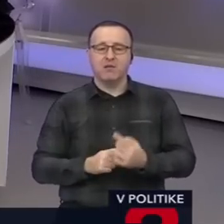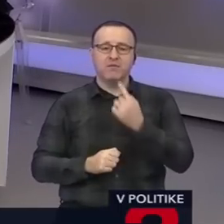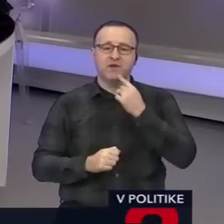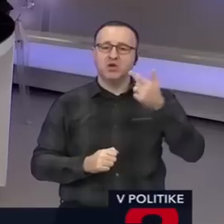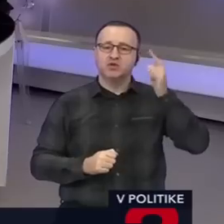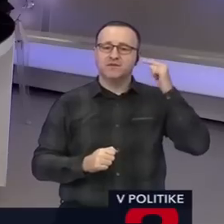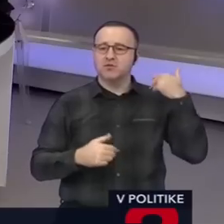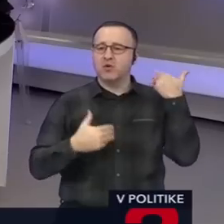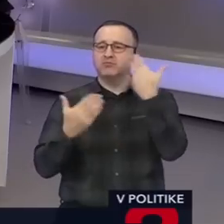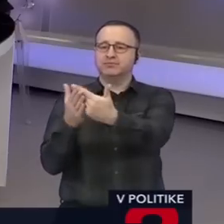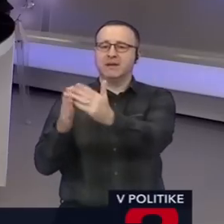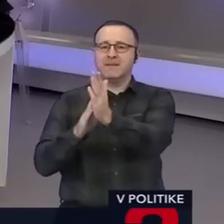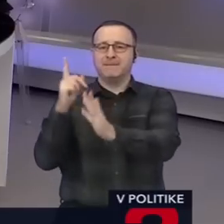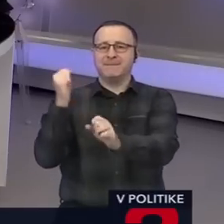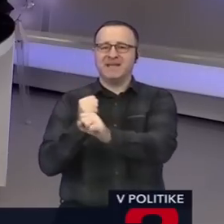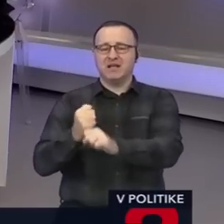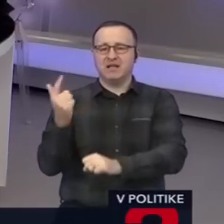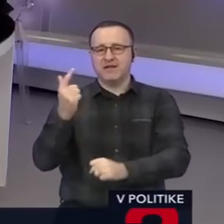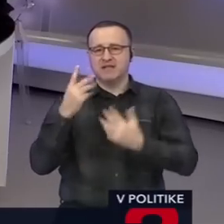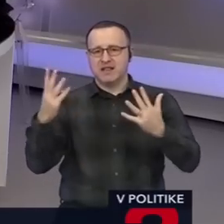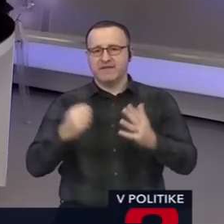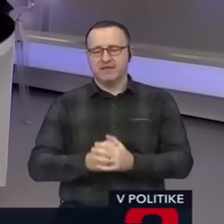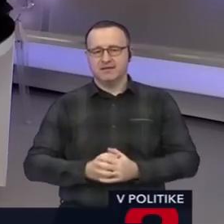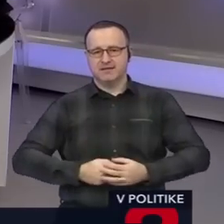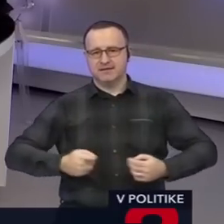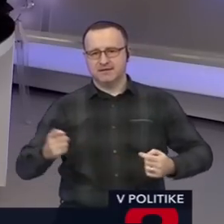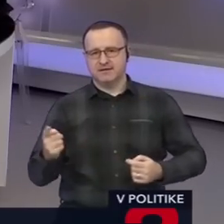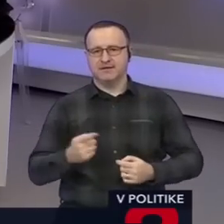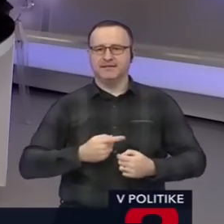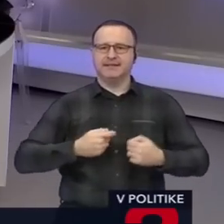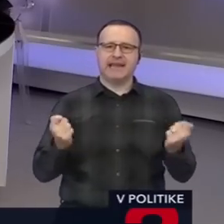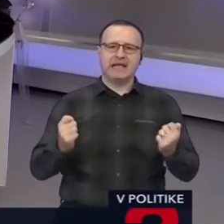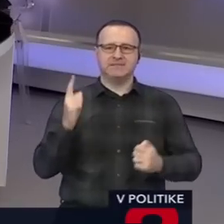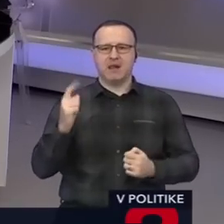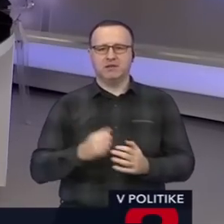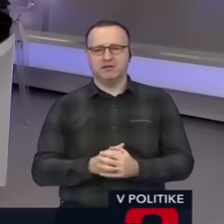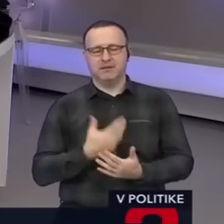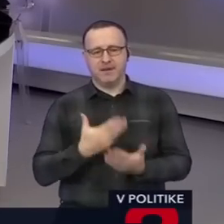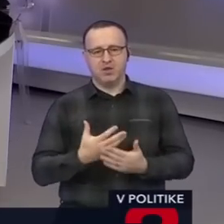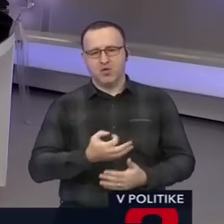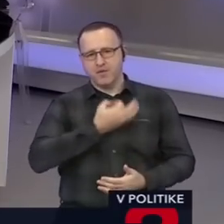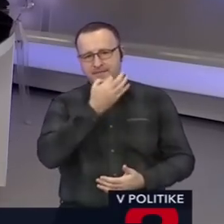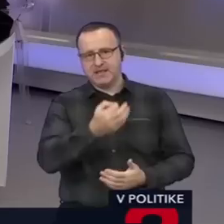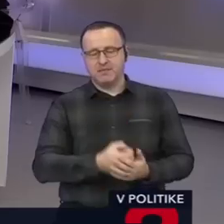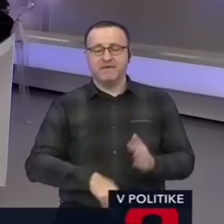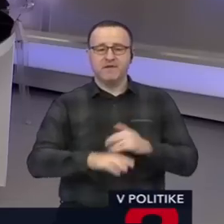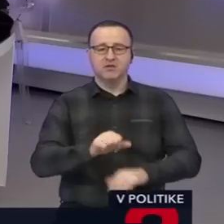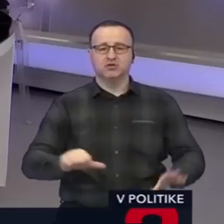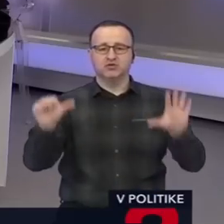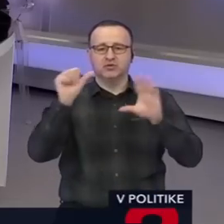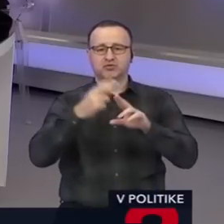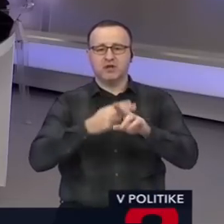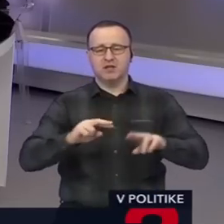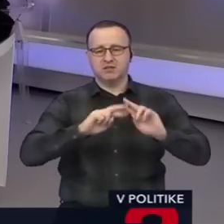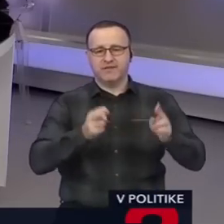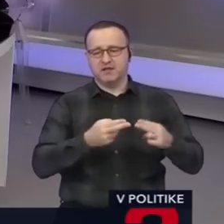poskytlo MiG-29 a za to by malo píkať. Preto sa na to otvorene pýtam. Viac ako 60 krajín sveta poskytuje technológie a